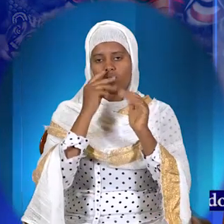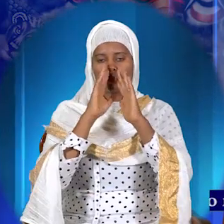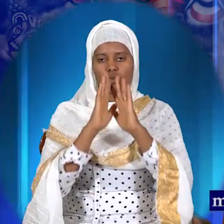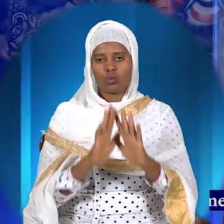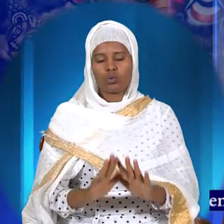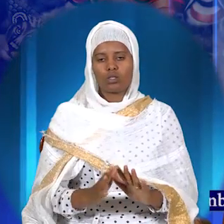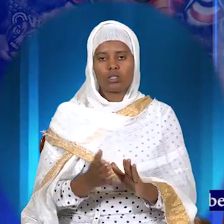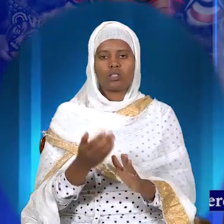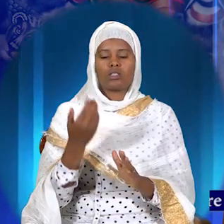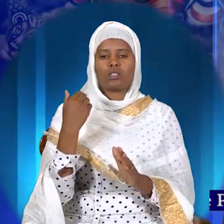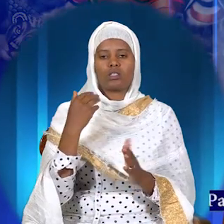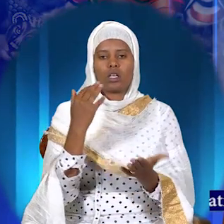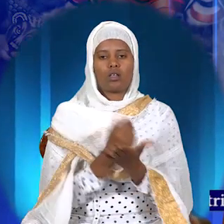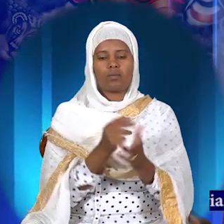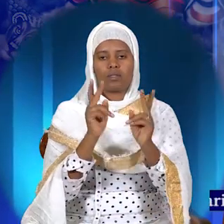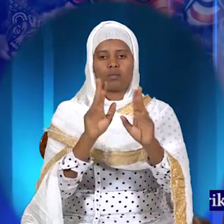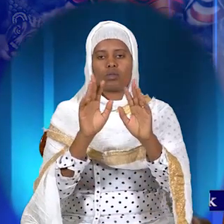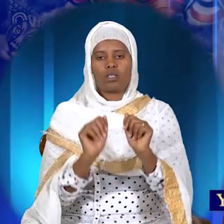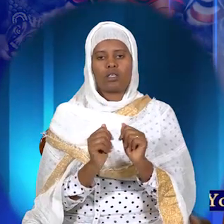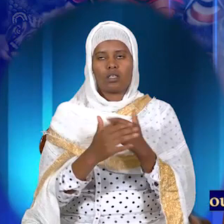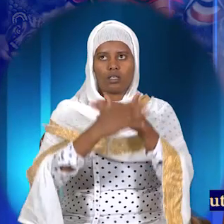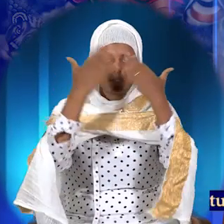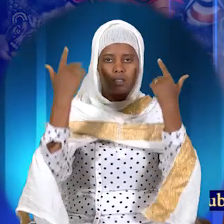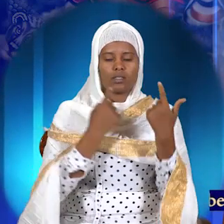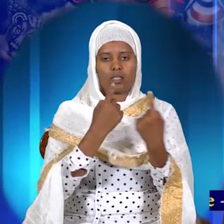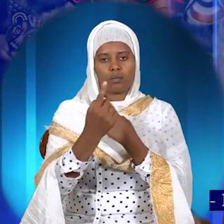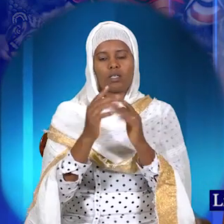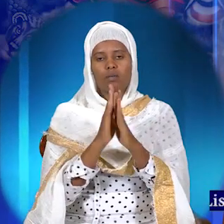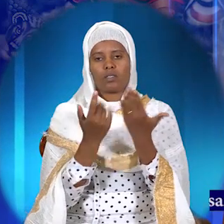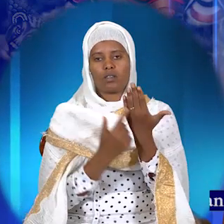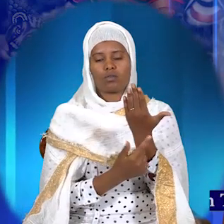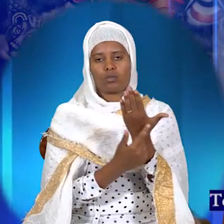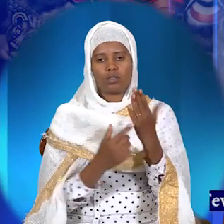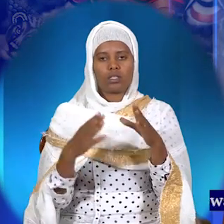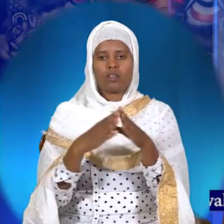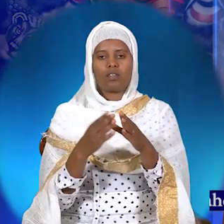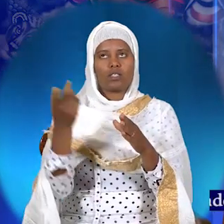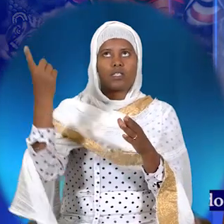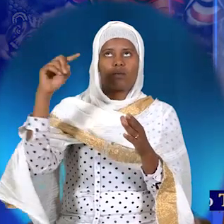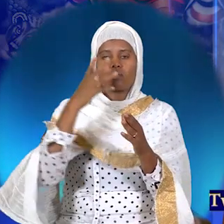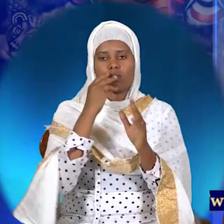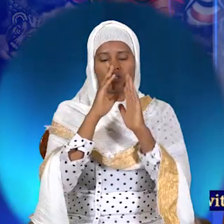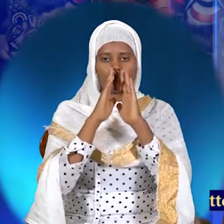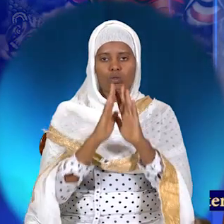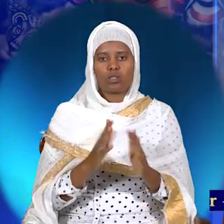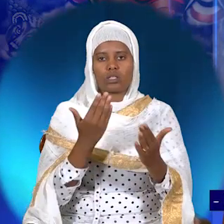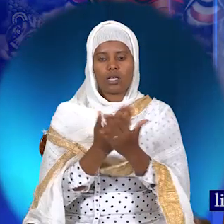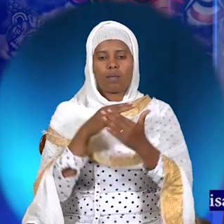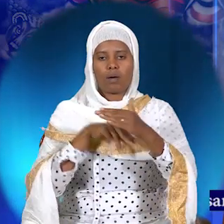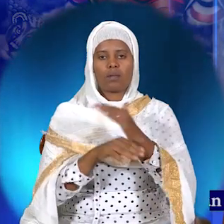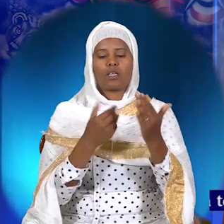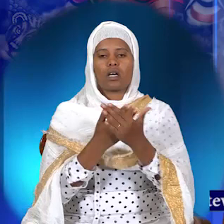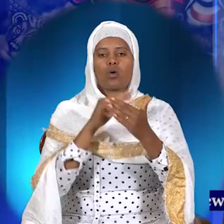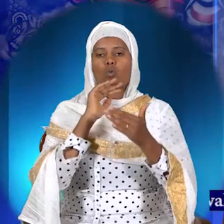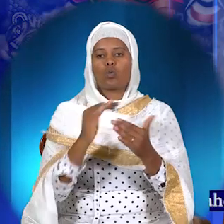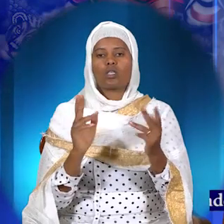ቅዱስ ሰራጺ ብምባል እናነፀረት እና ጠቀሰት ናይ መፅሓፍ ቅዱስ ክፍሊ እግዚአብሔር መንፈስ ቅዱስ ካብ አብ